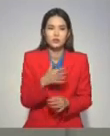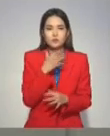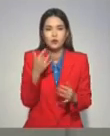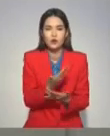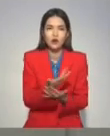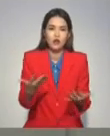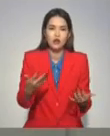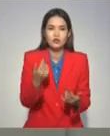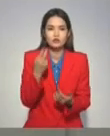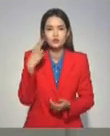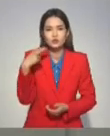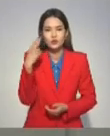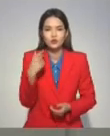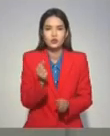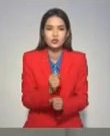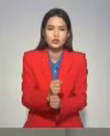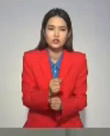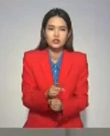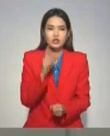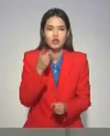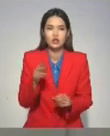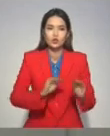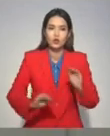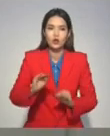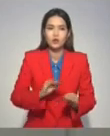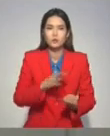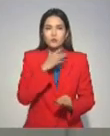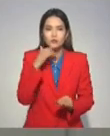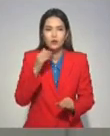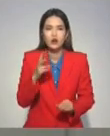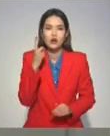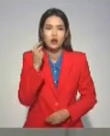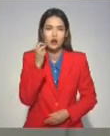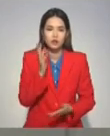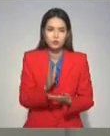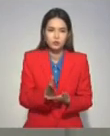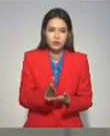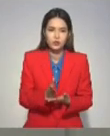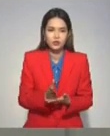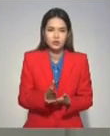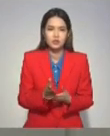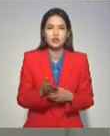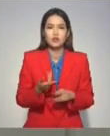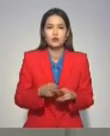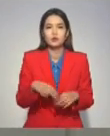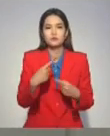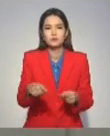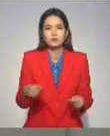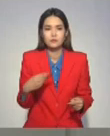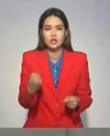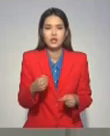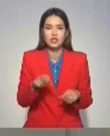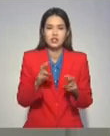түрлі түсті, түстері өте жарқын, құрамында көп қант болады, одан басқа